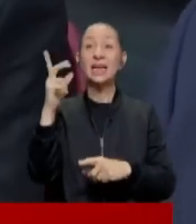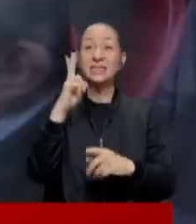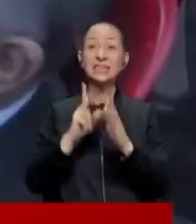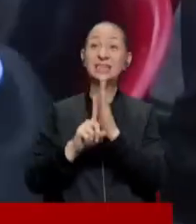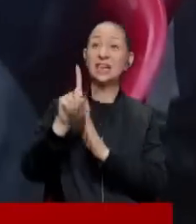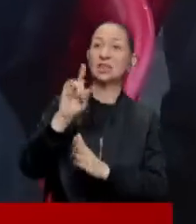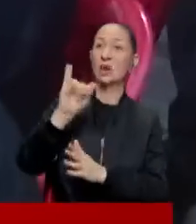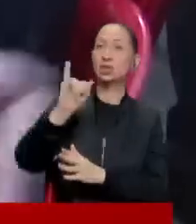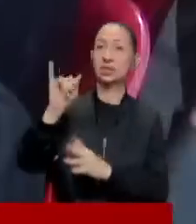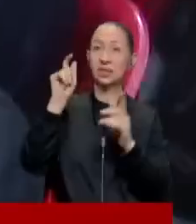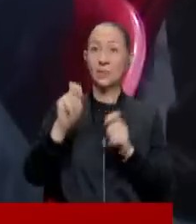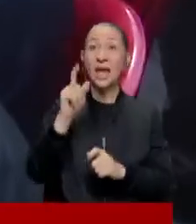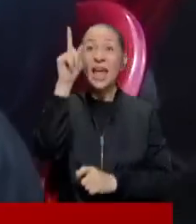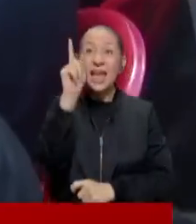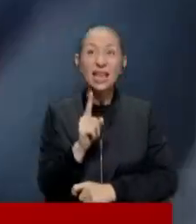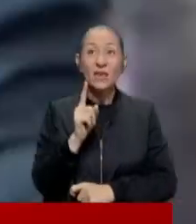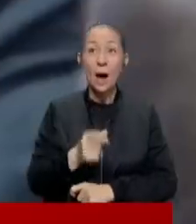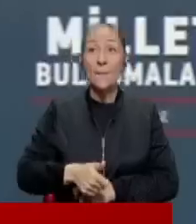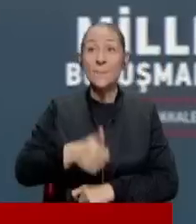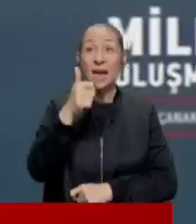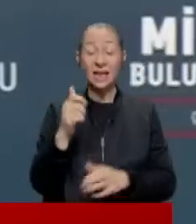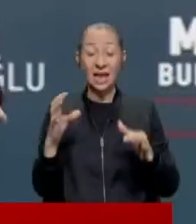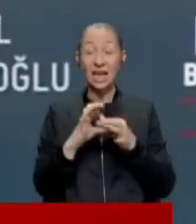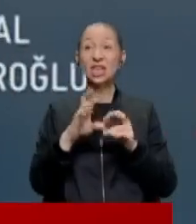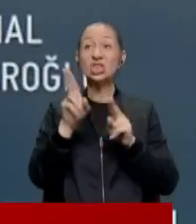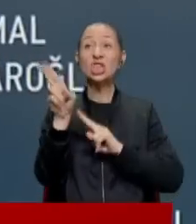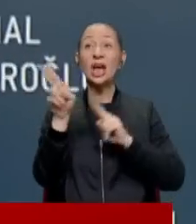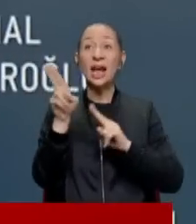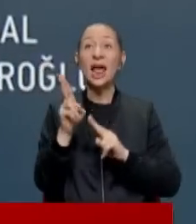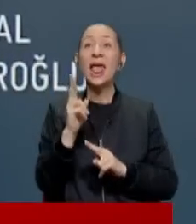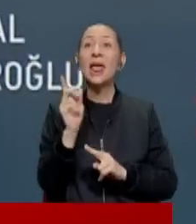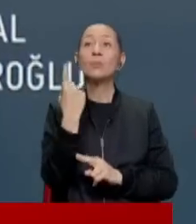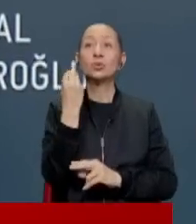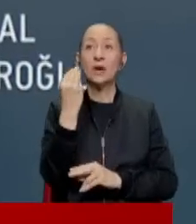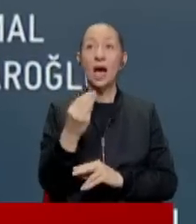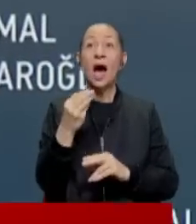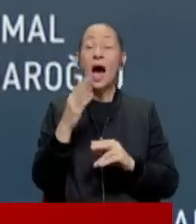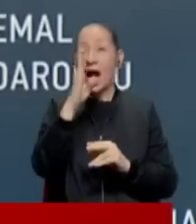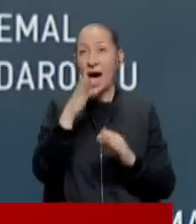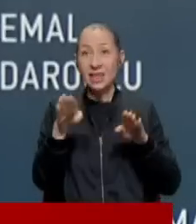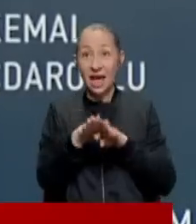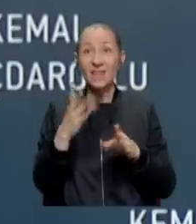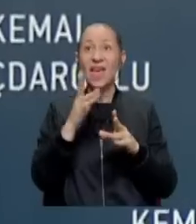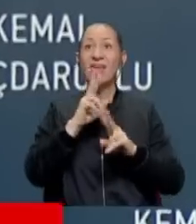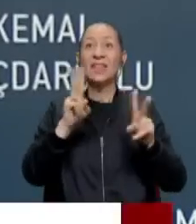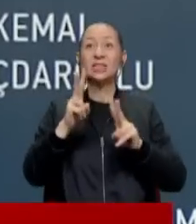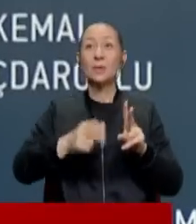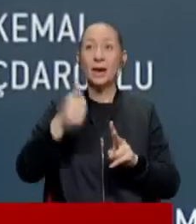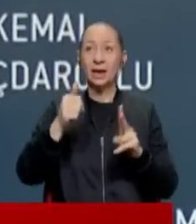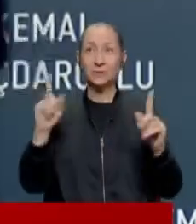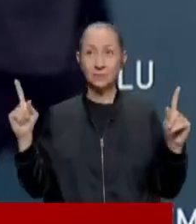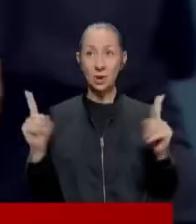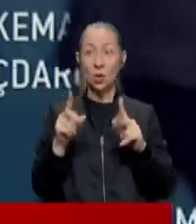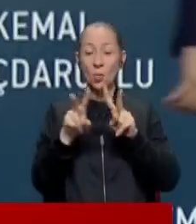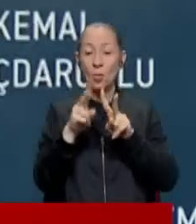zenginleşmeleştirisi yaptı ve ilk kez bakanlıklarla ilgili de Çanakkale'den ipucu verdi adalet ve enerji bakanlıkları için isimleri geçen